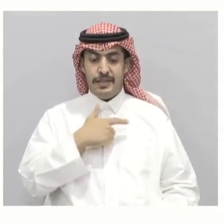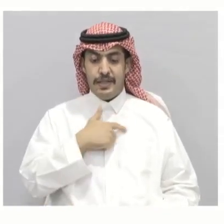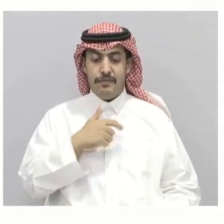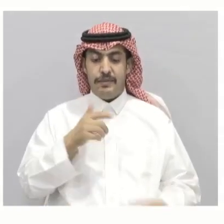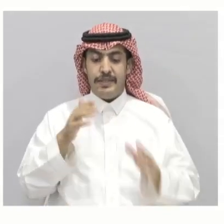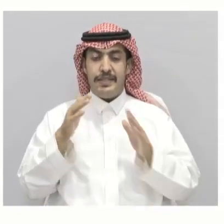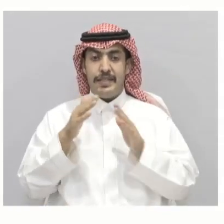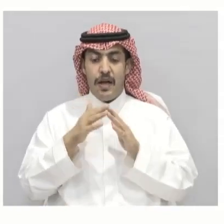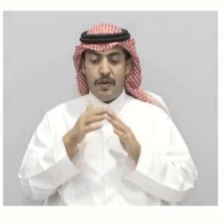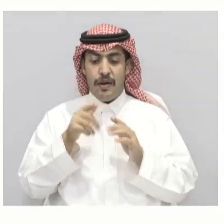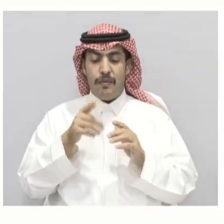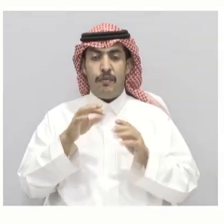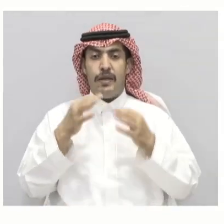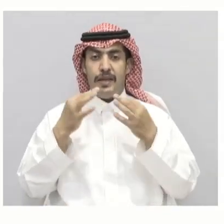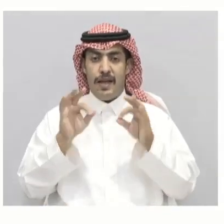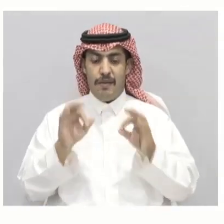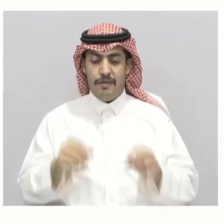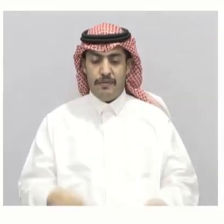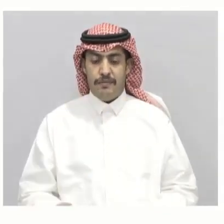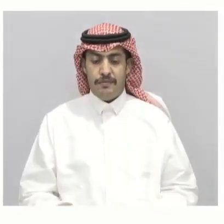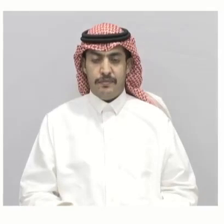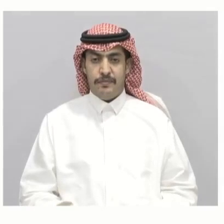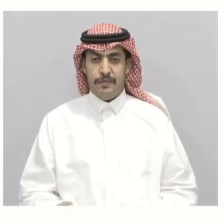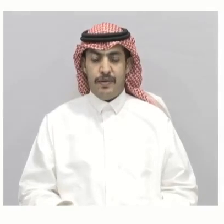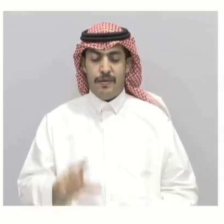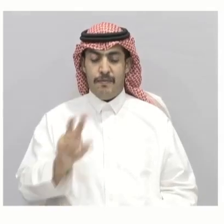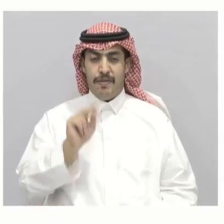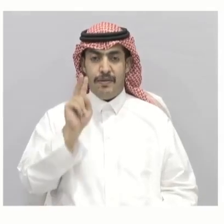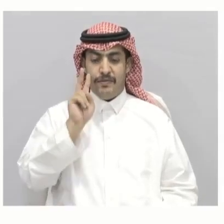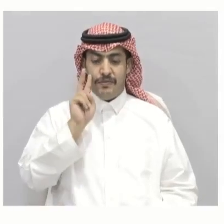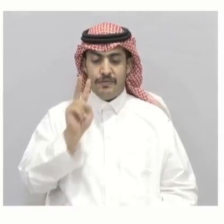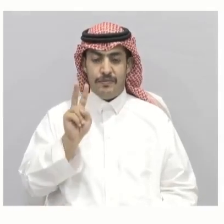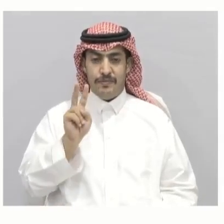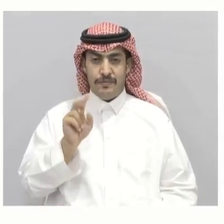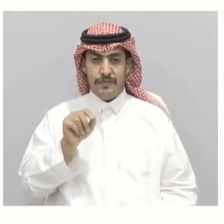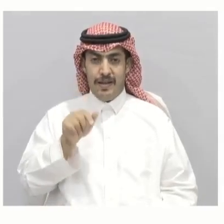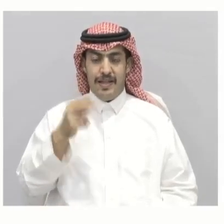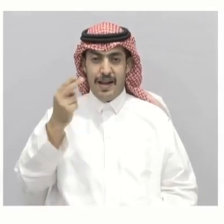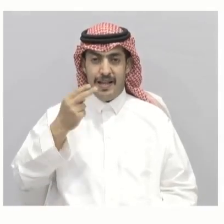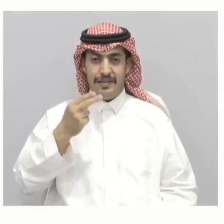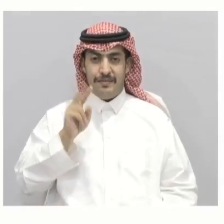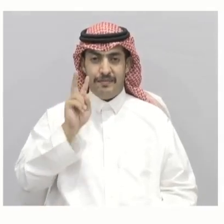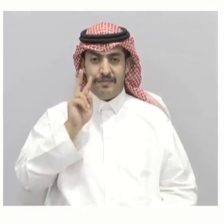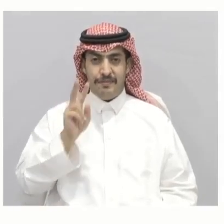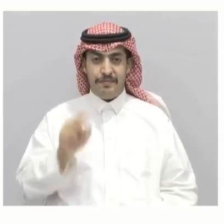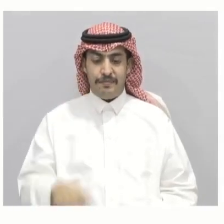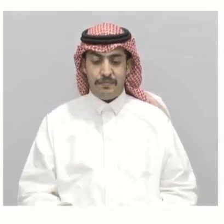زاويتان متكاملتان فنرى اعزائي في هذه الرسمه